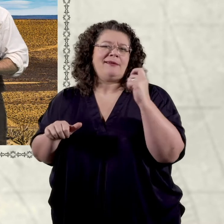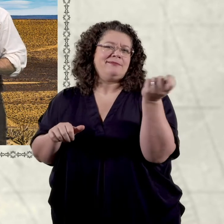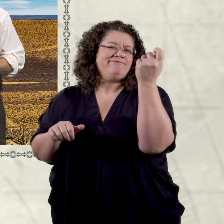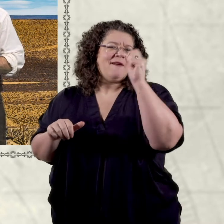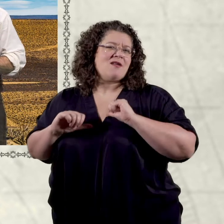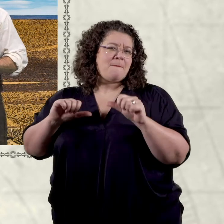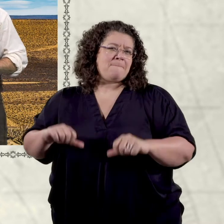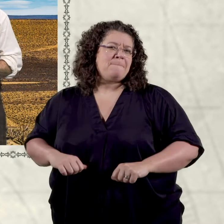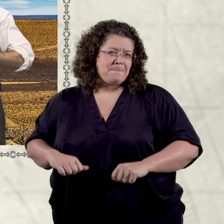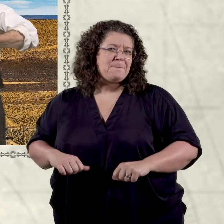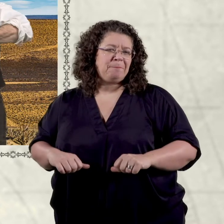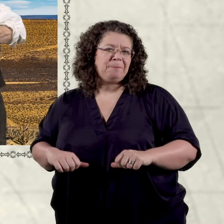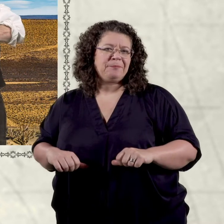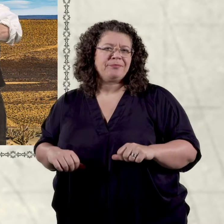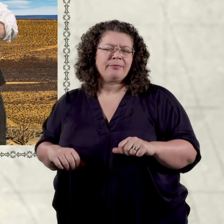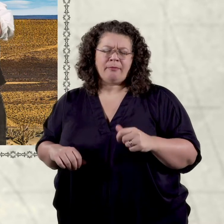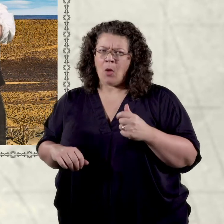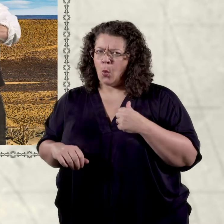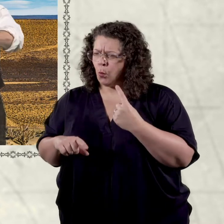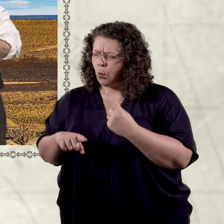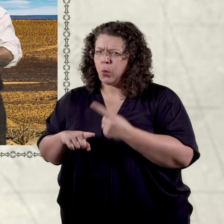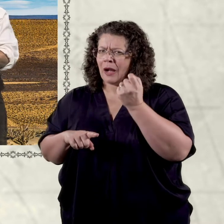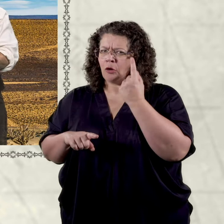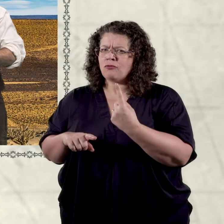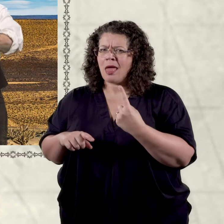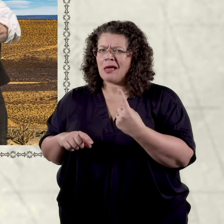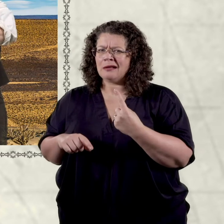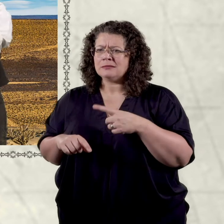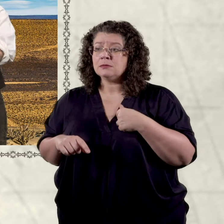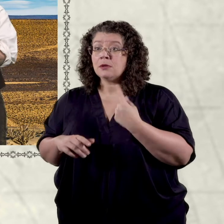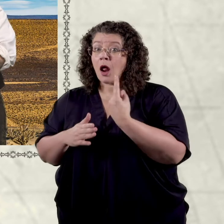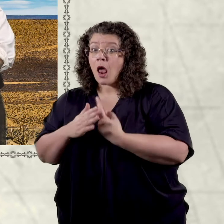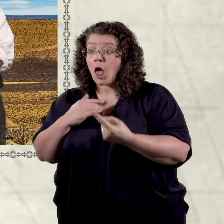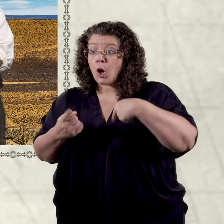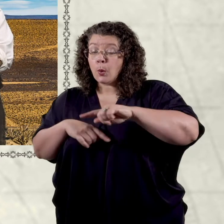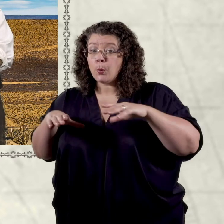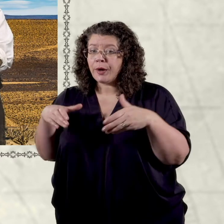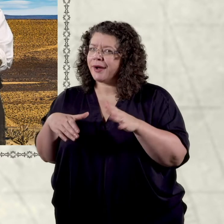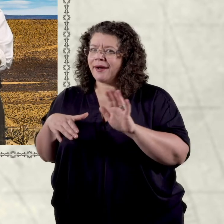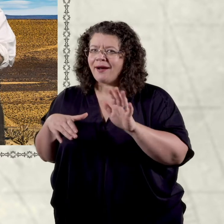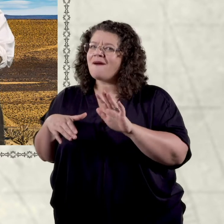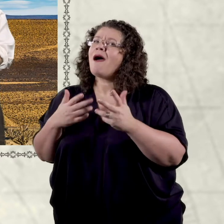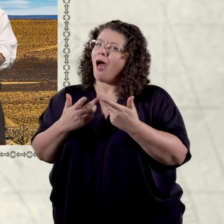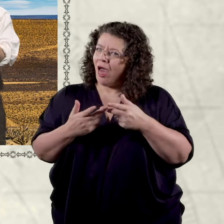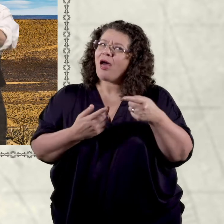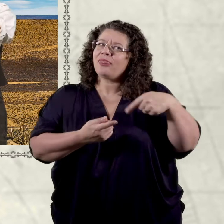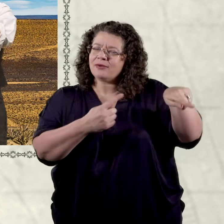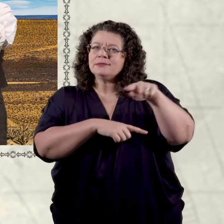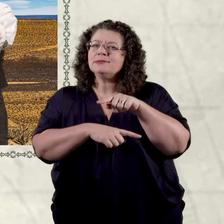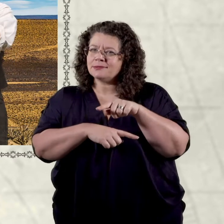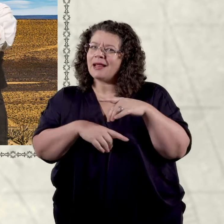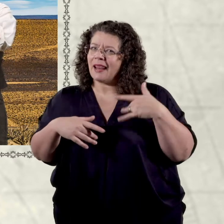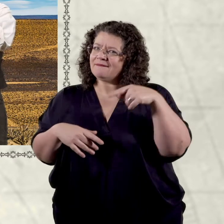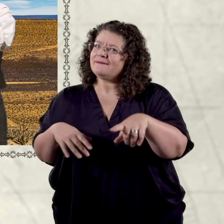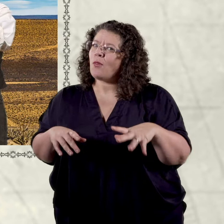nathon ni gyrraedd Dyffryn Chubut gynta, nathon ni sylweddoli yn sydyn iawn fod yna bobl eraill yn byw na yn barod.